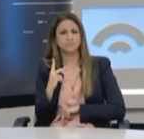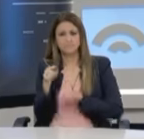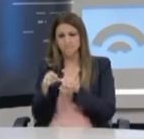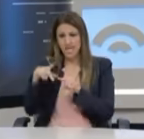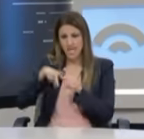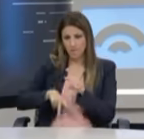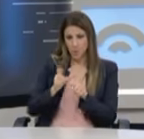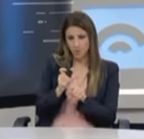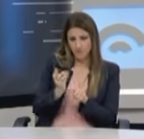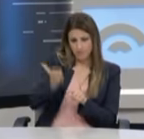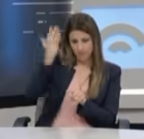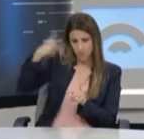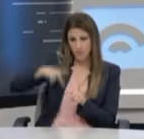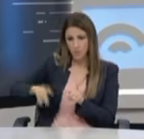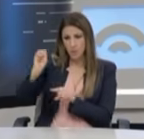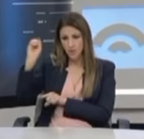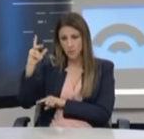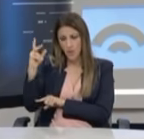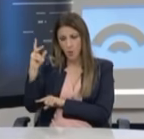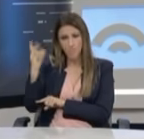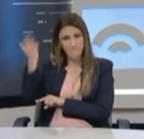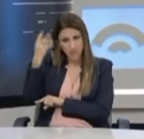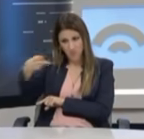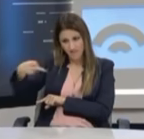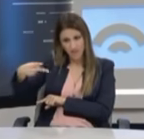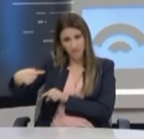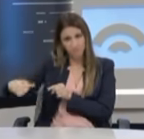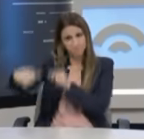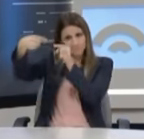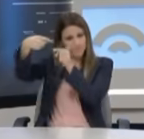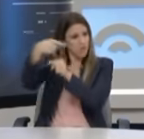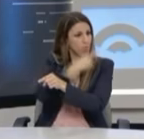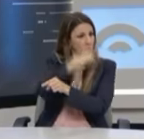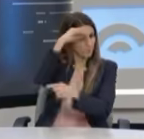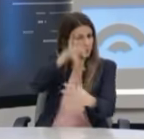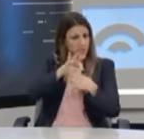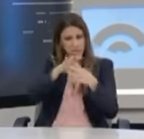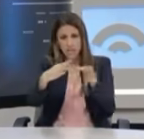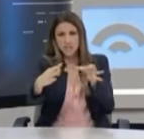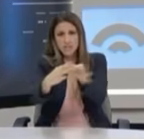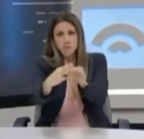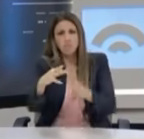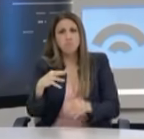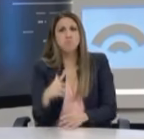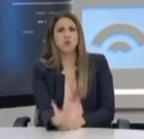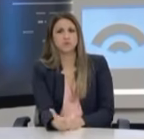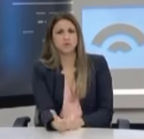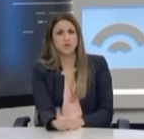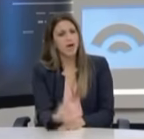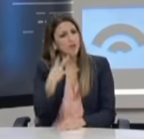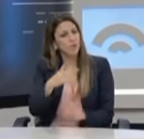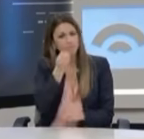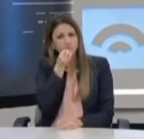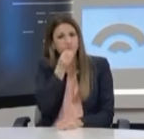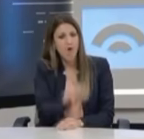άλλον. Δεν με εκπλήσει το γεγονός ότι τα προσωπία πέφτουν και ότι τα πρόσωπα οδηγούνται στο